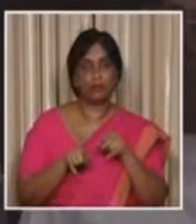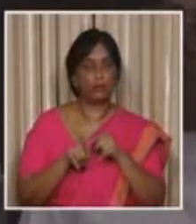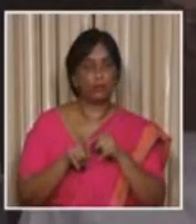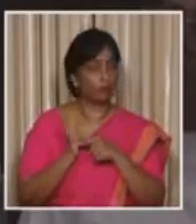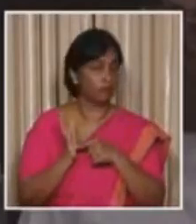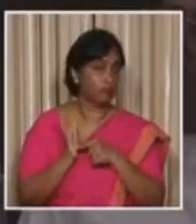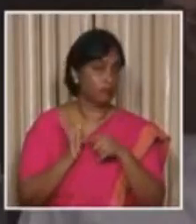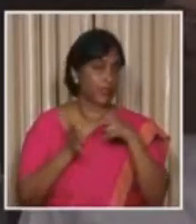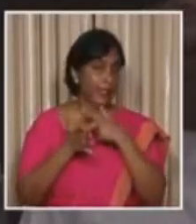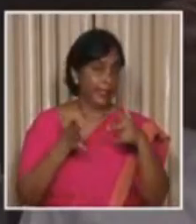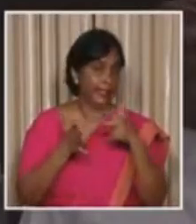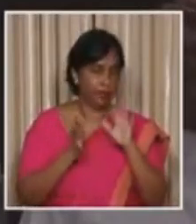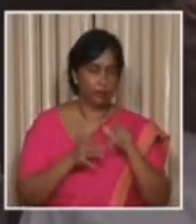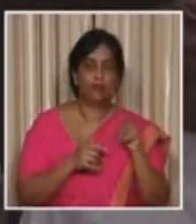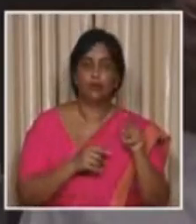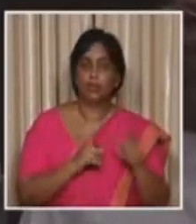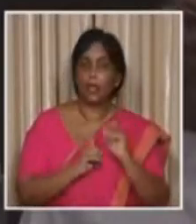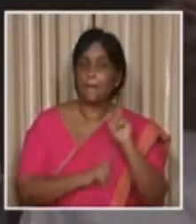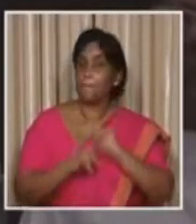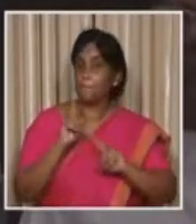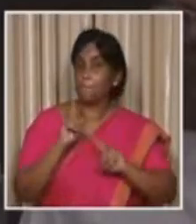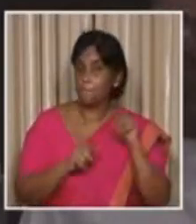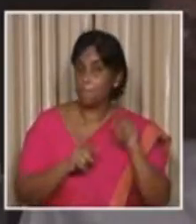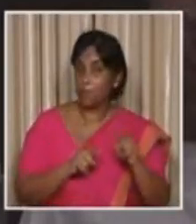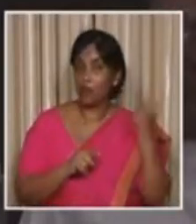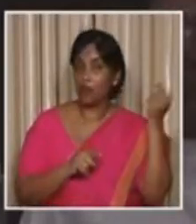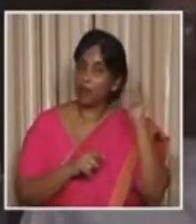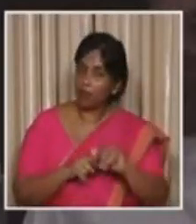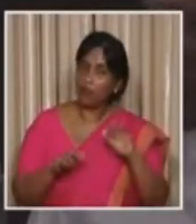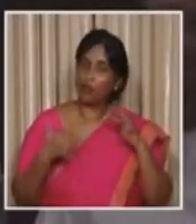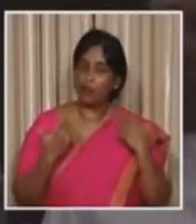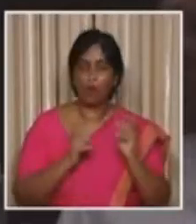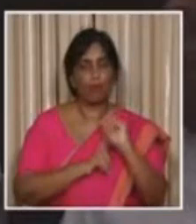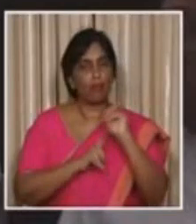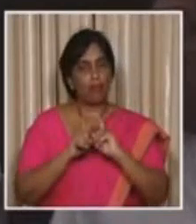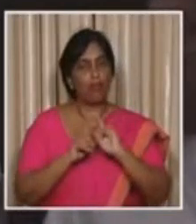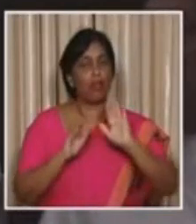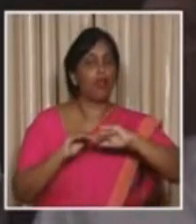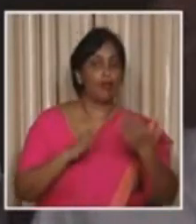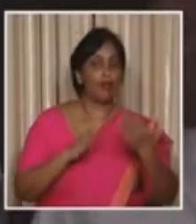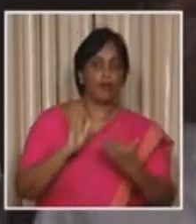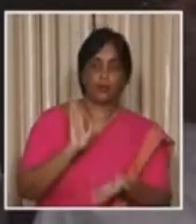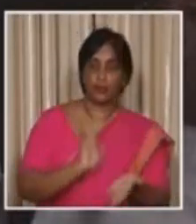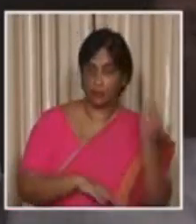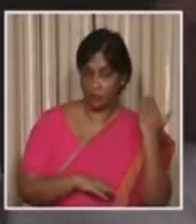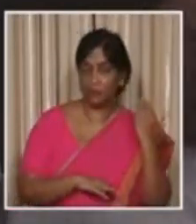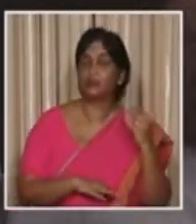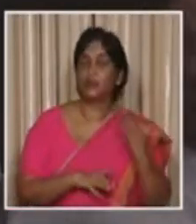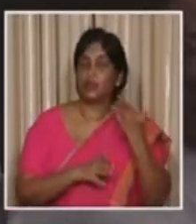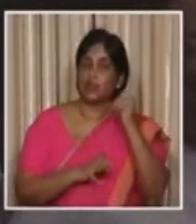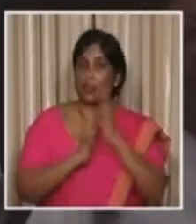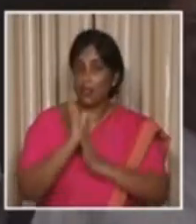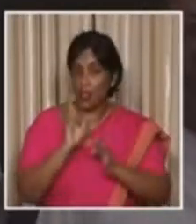හිතන්නේ ඔබතුමාට කියවන්න ඕන පාර්ලිමේන්තුවට පැමිණෙන හෝ පාර්ලිමේන්තුවෙන් පිටව යන හෝ